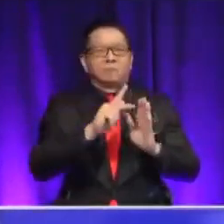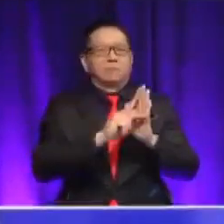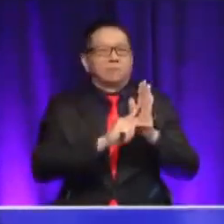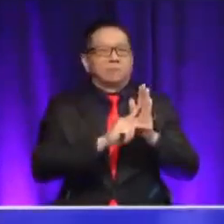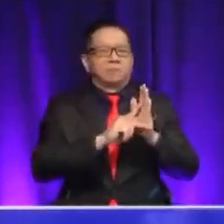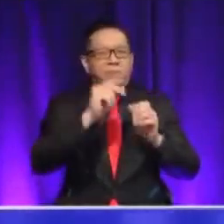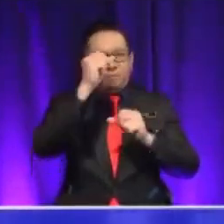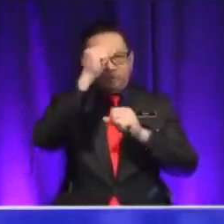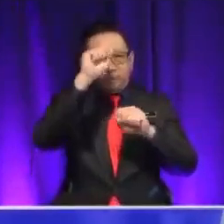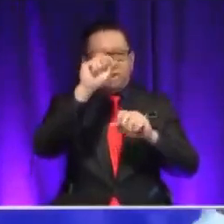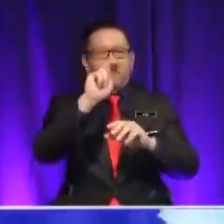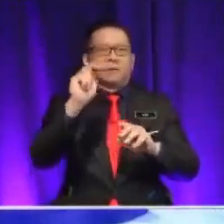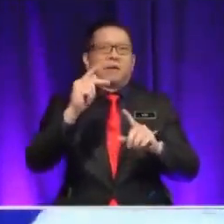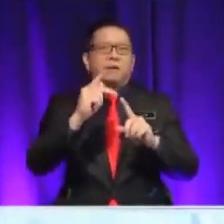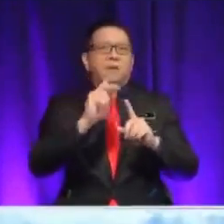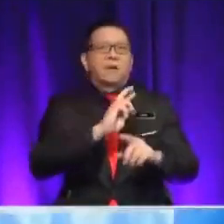kesetiaan kepada raja dan negara,